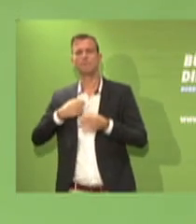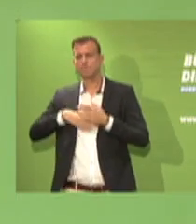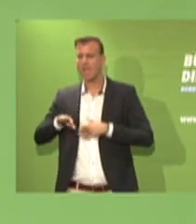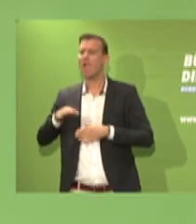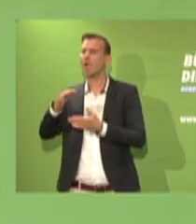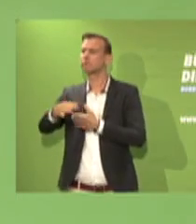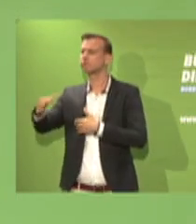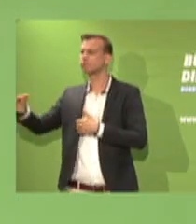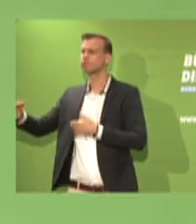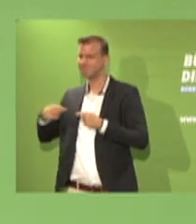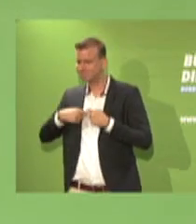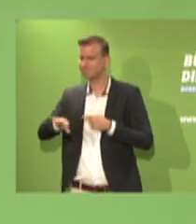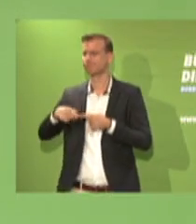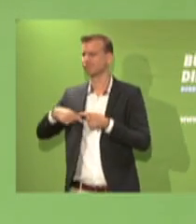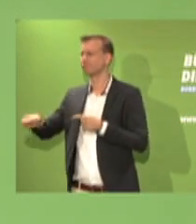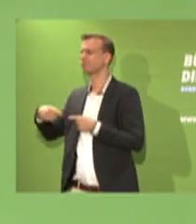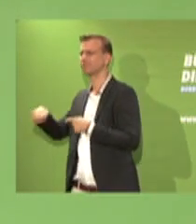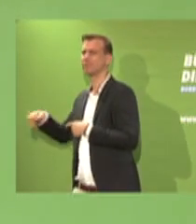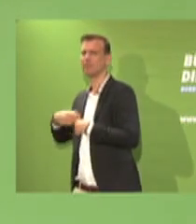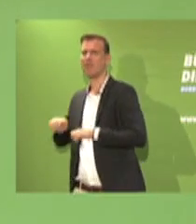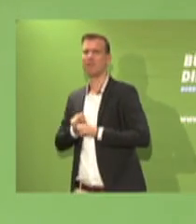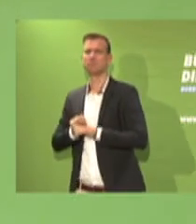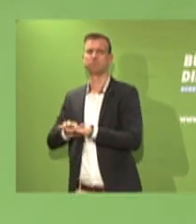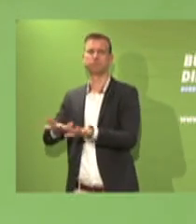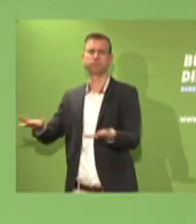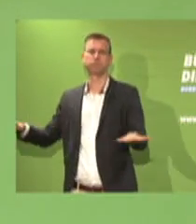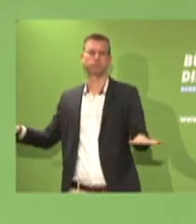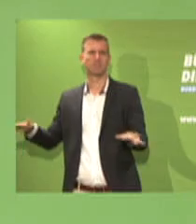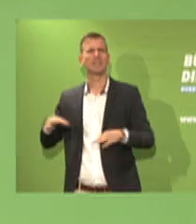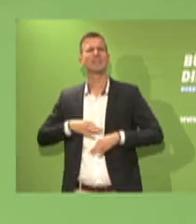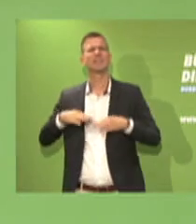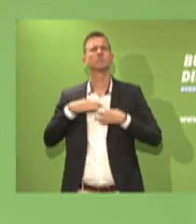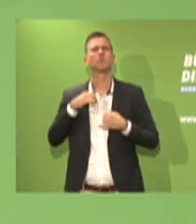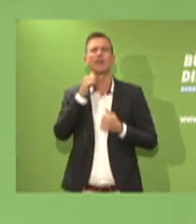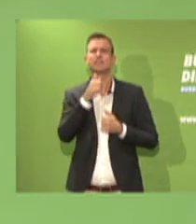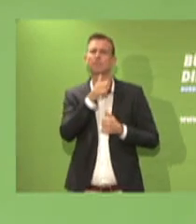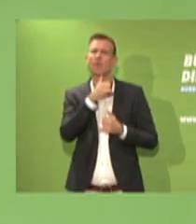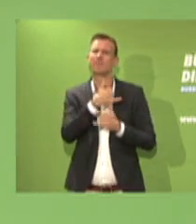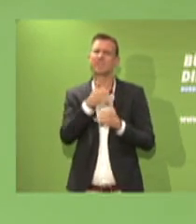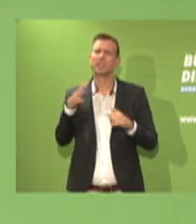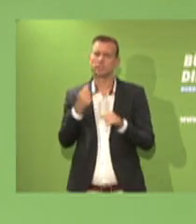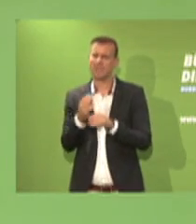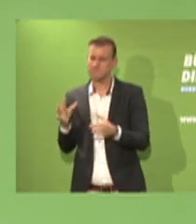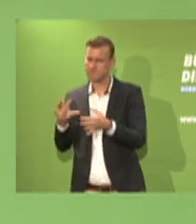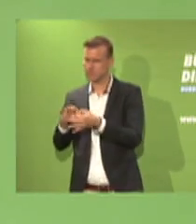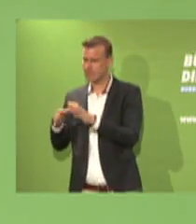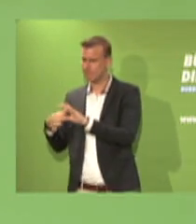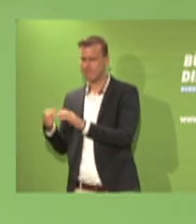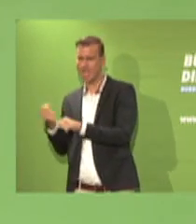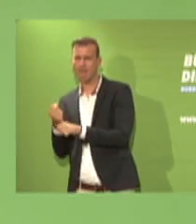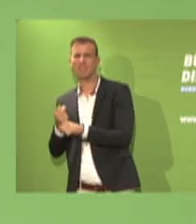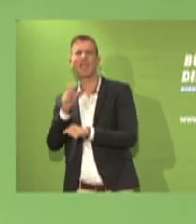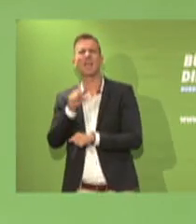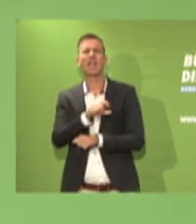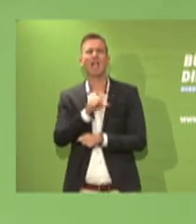bringen, in die Ortskerne bringen und schauen, wie die verschiedenen Gesundheitsberufe auch zusammenwirken können und